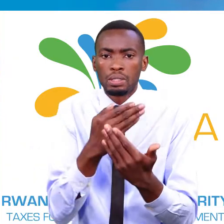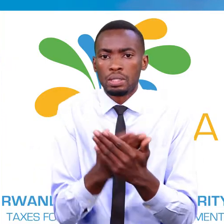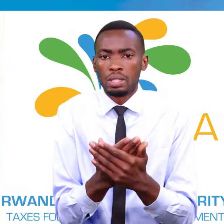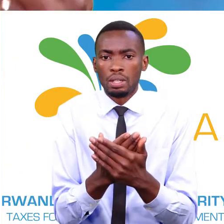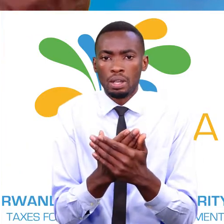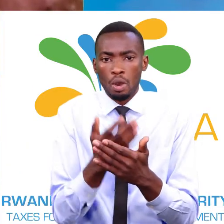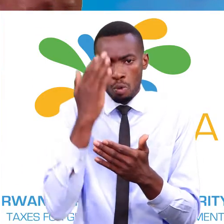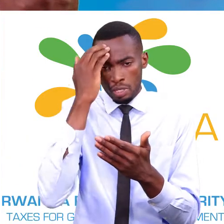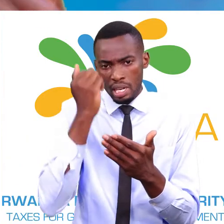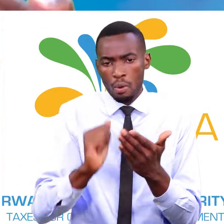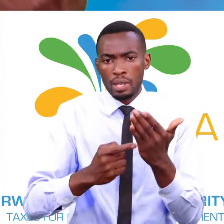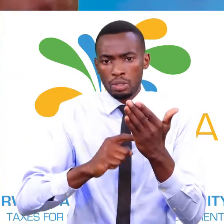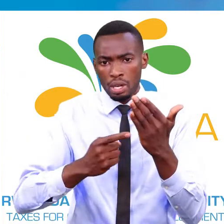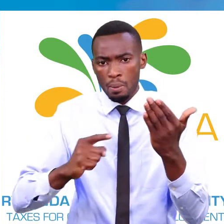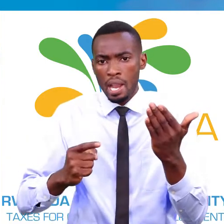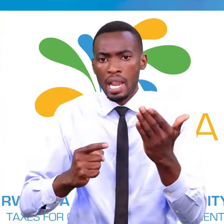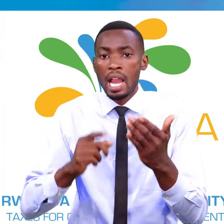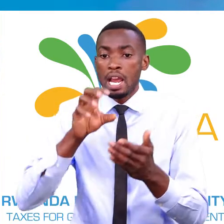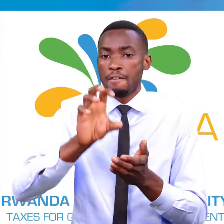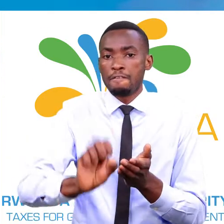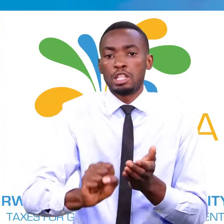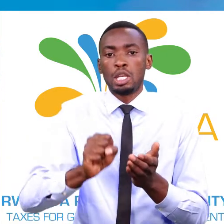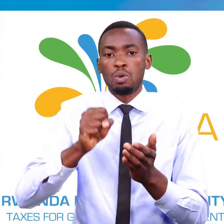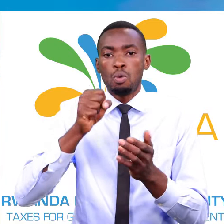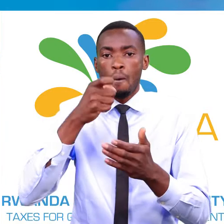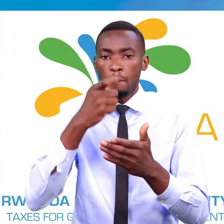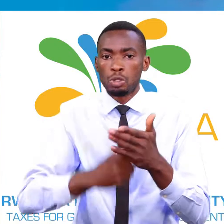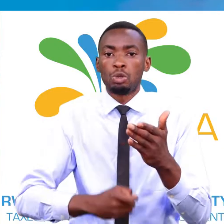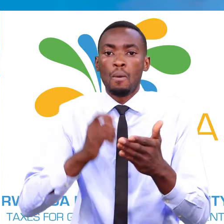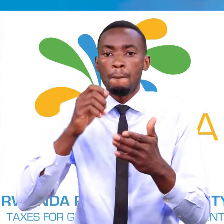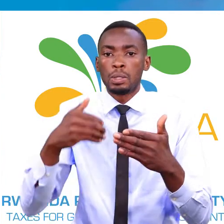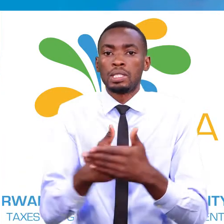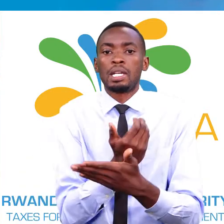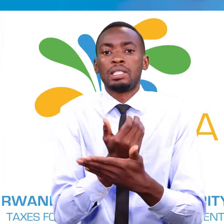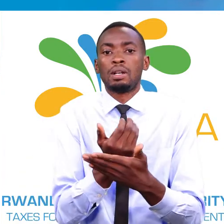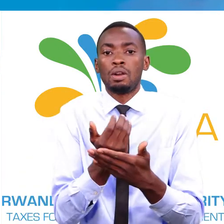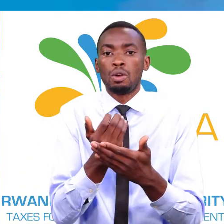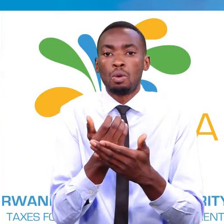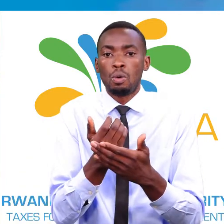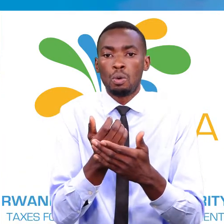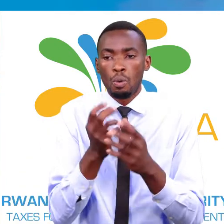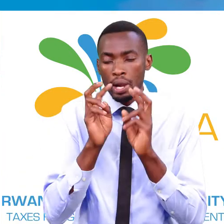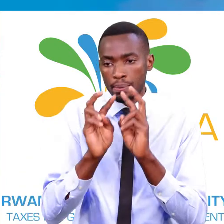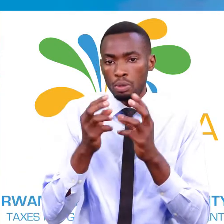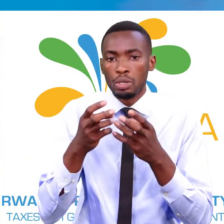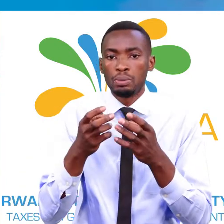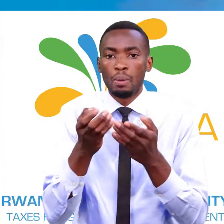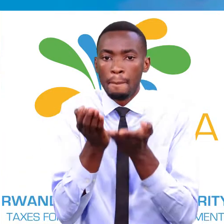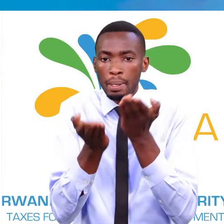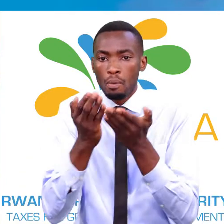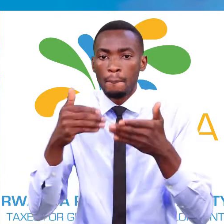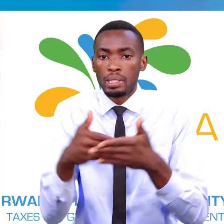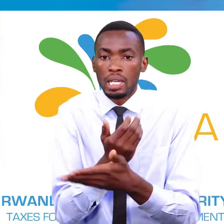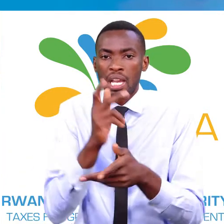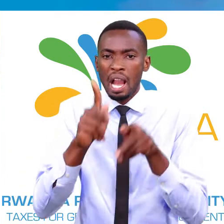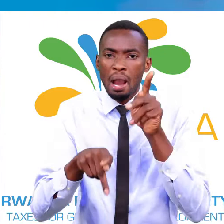kugira ngo ikoranabuhanga rifate umusoro ushingiye kugira ibipimo bishyashya byari byasubije mu ya 2019 ibyo rero byarakoze ku